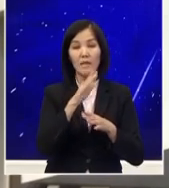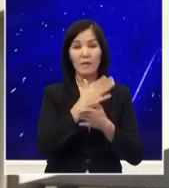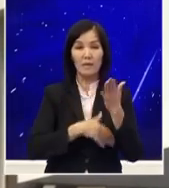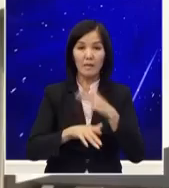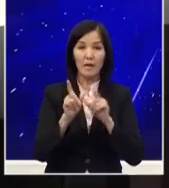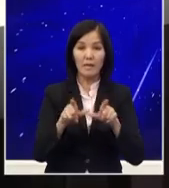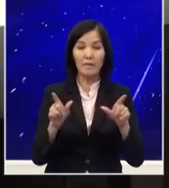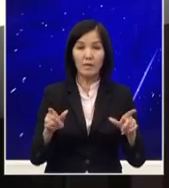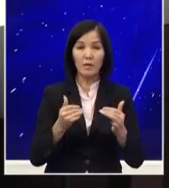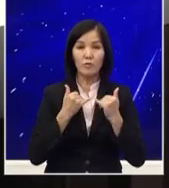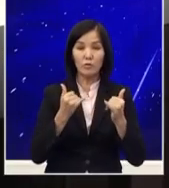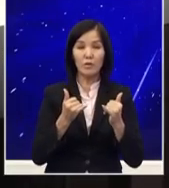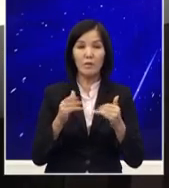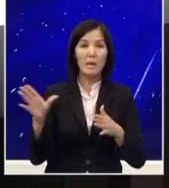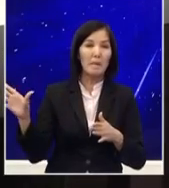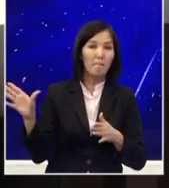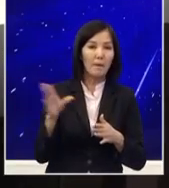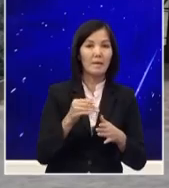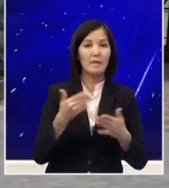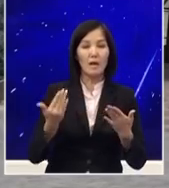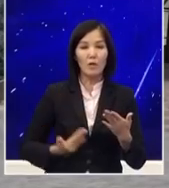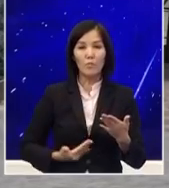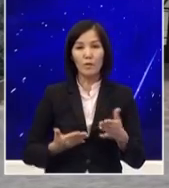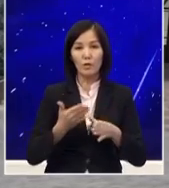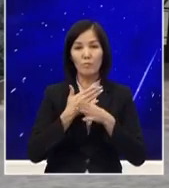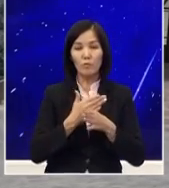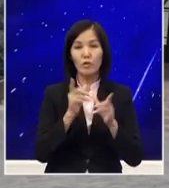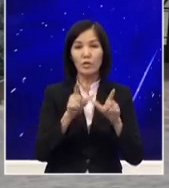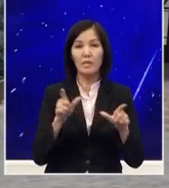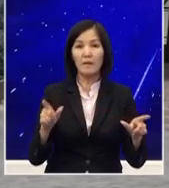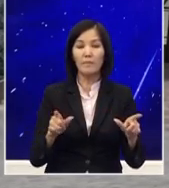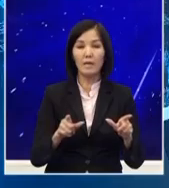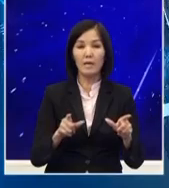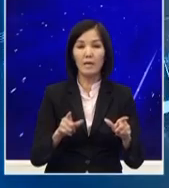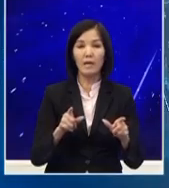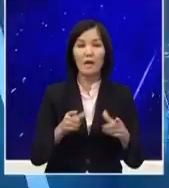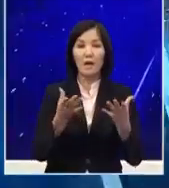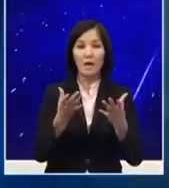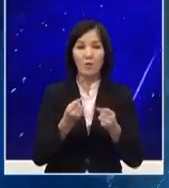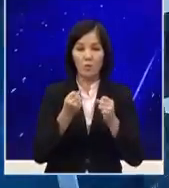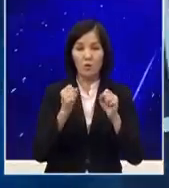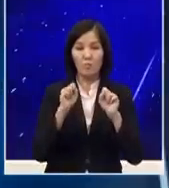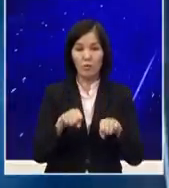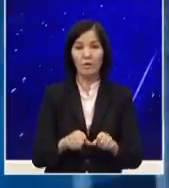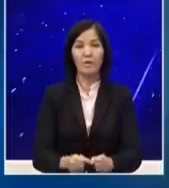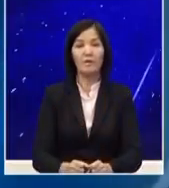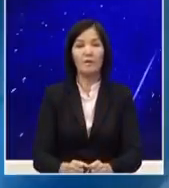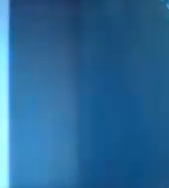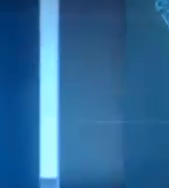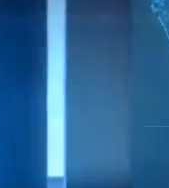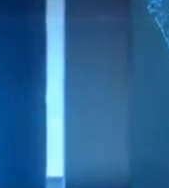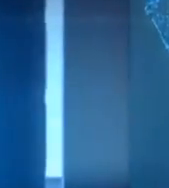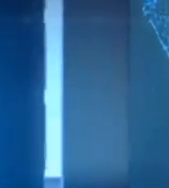қажет ететіндер үшін ғана емес, жалпы әлеуметтік көмекке мұқтаждарға ортақ болмақ. Меруерт Қыдырбайқызы, Абылай Құттықбай,